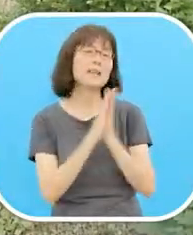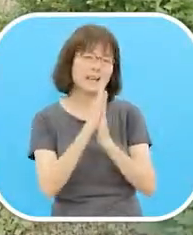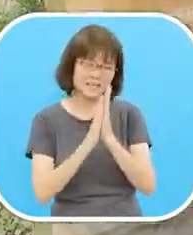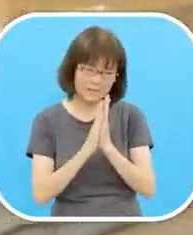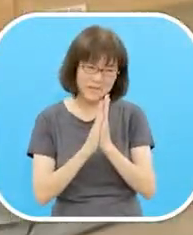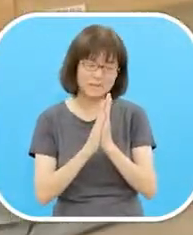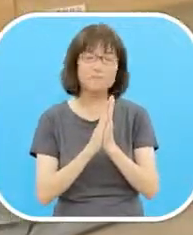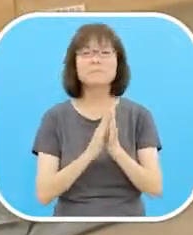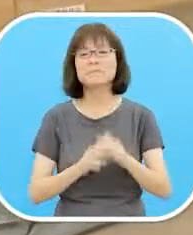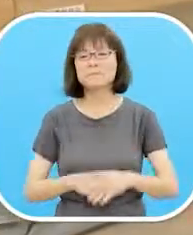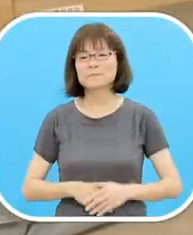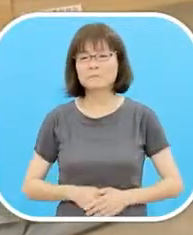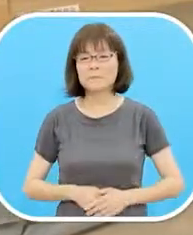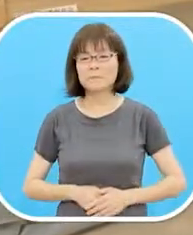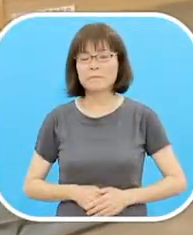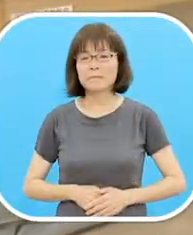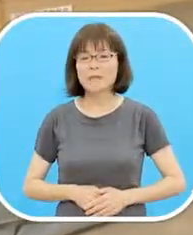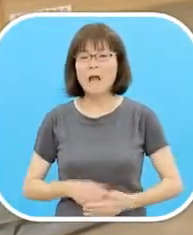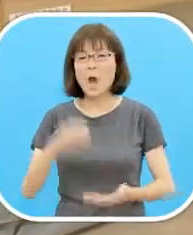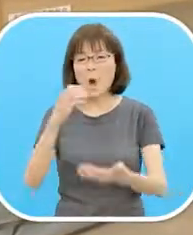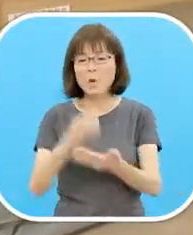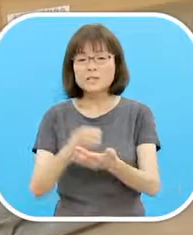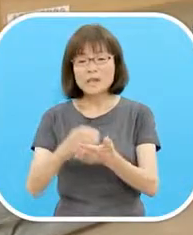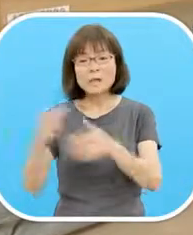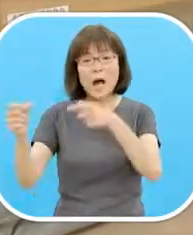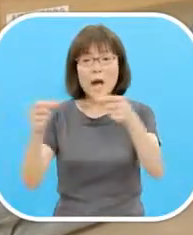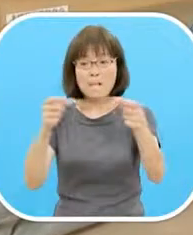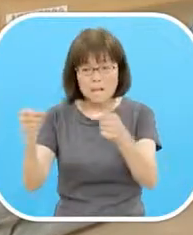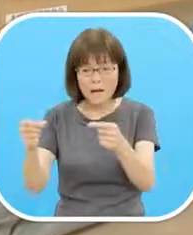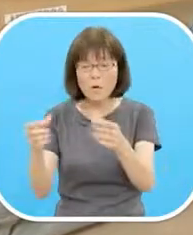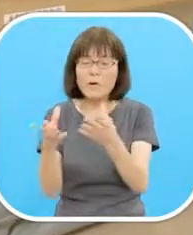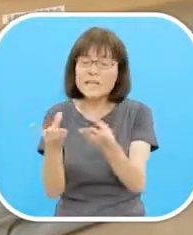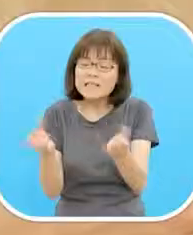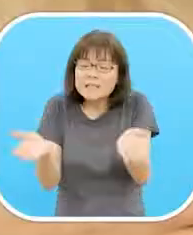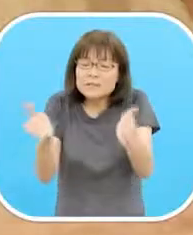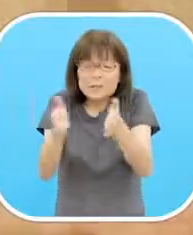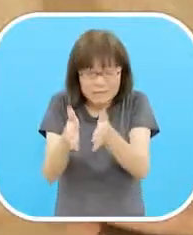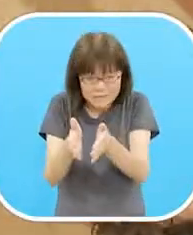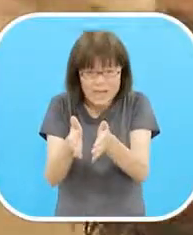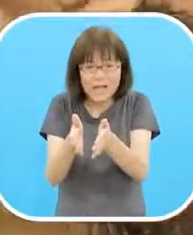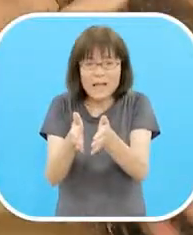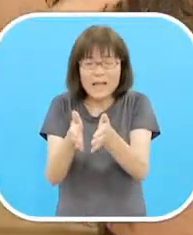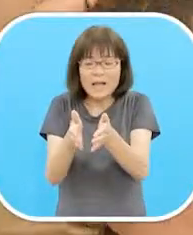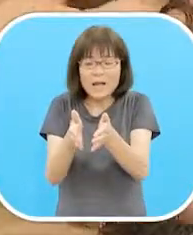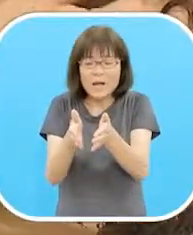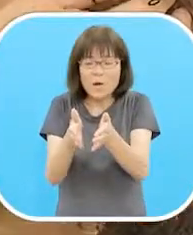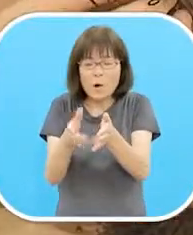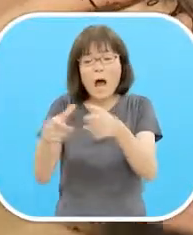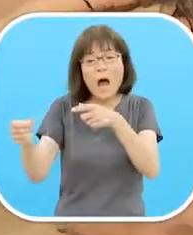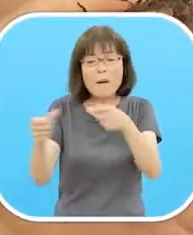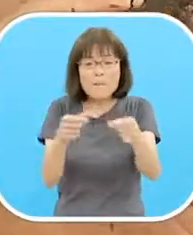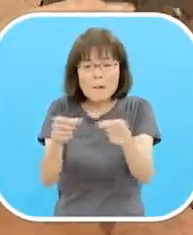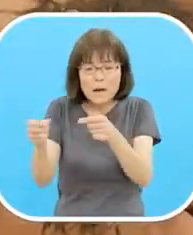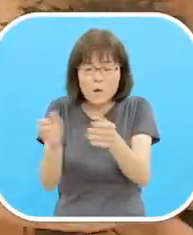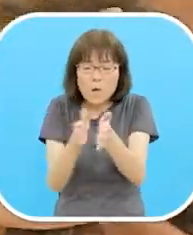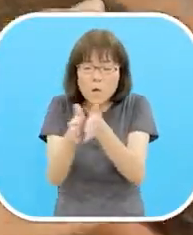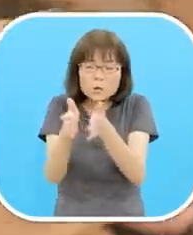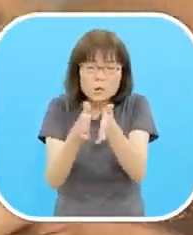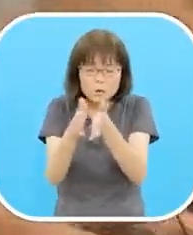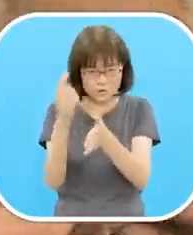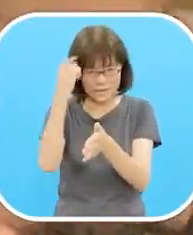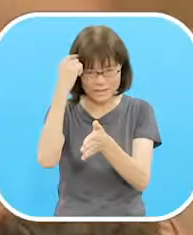。 お茶の葉を優しく手に抱えて、 はいはい、 お茶とお茶が擦れる